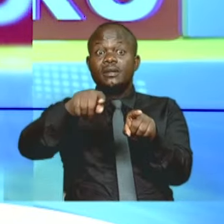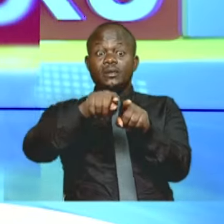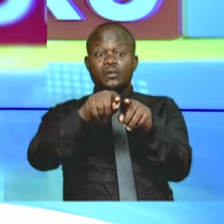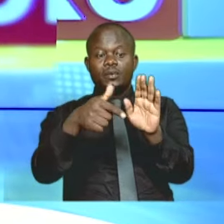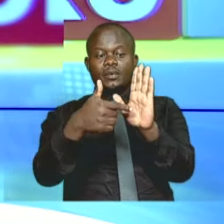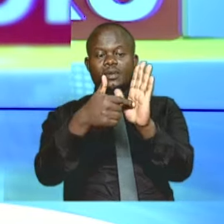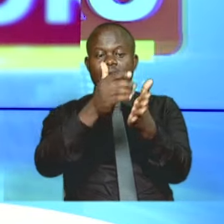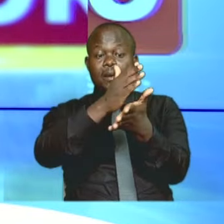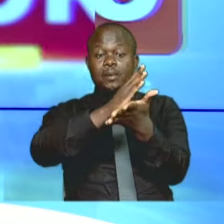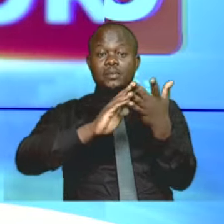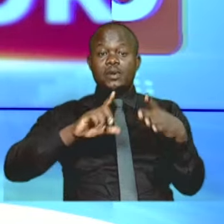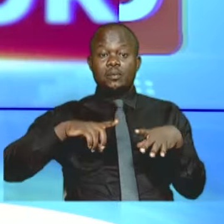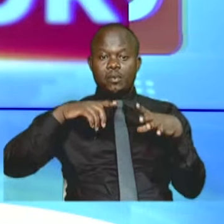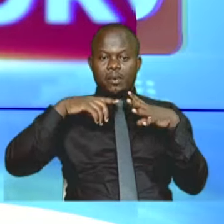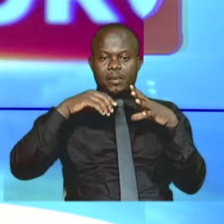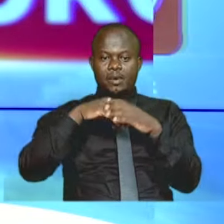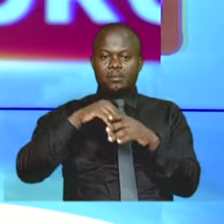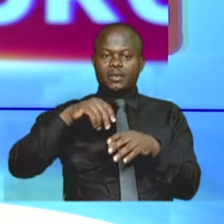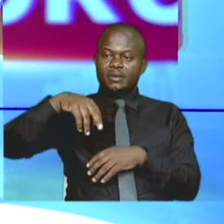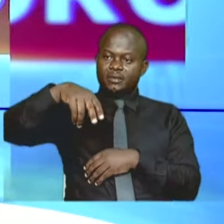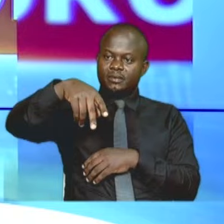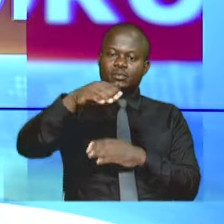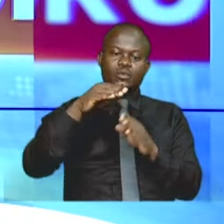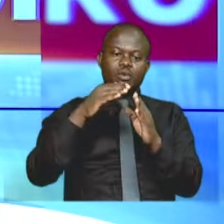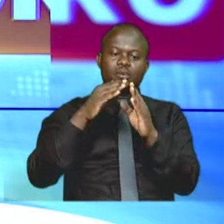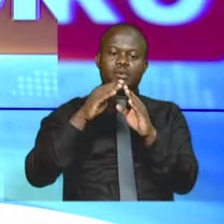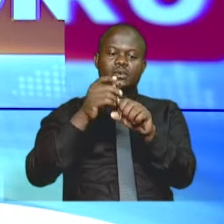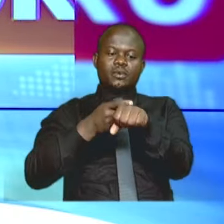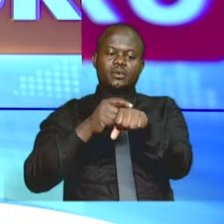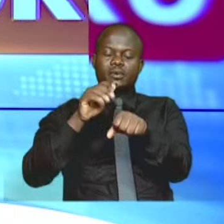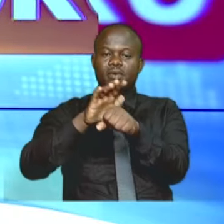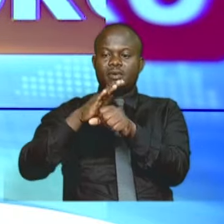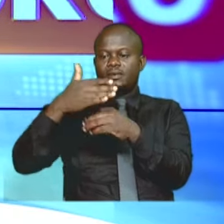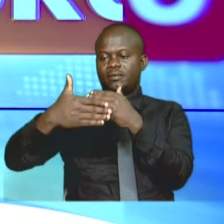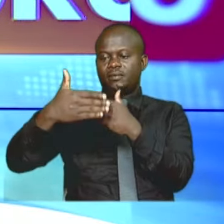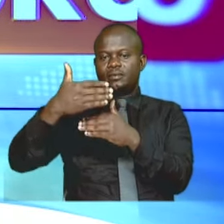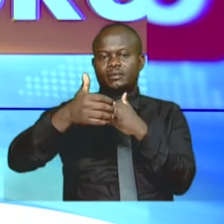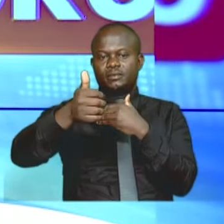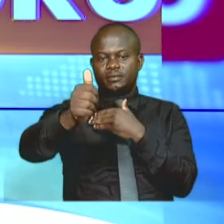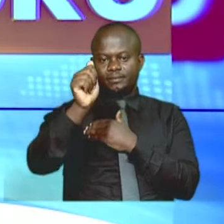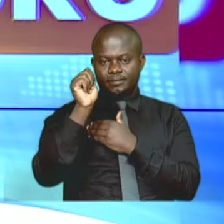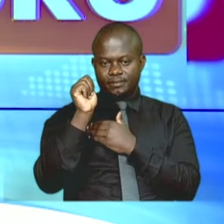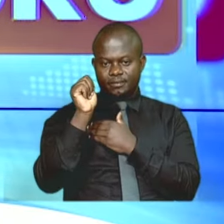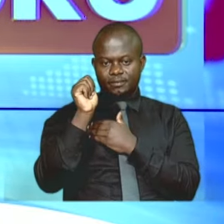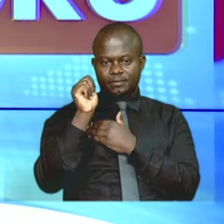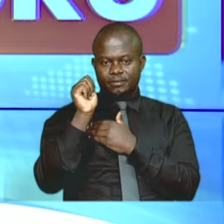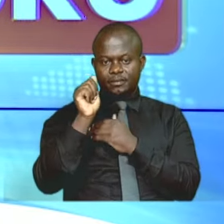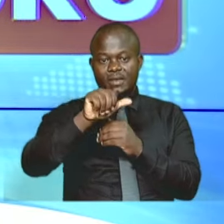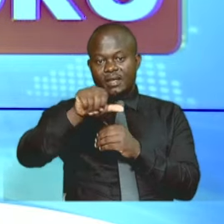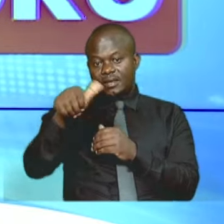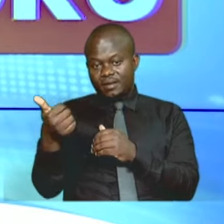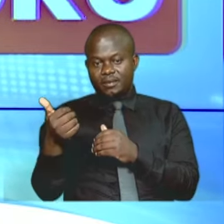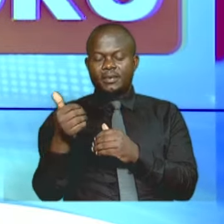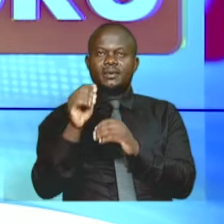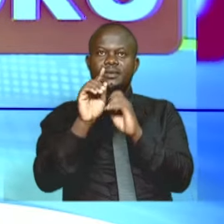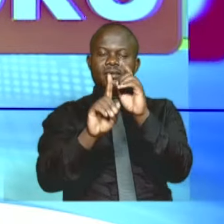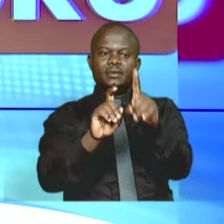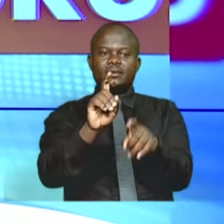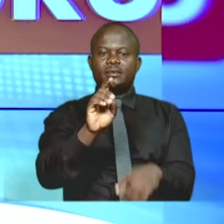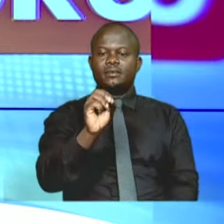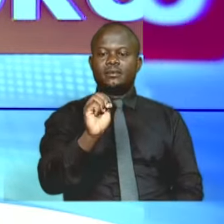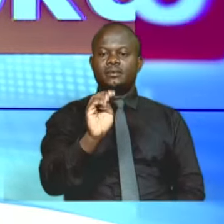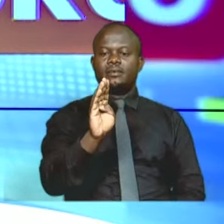batuye n'abagenda muri uyu mujyi wa Musanze by'umwihariko mu nkengero zawo. Ibindi kuri iyi nkuru reka tuyibaze Barushimana